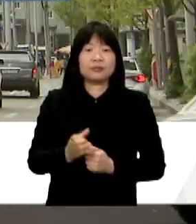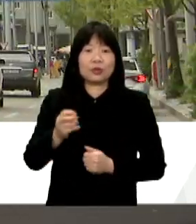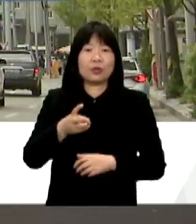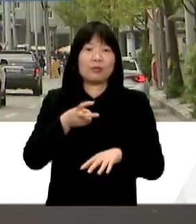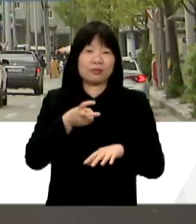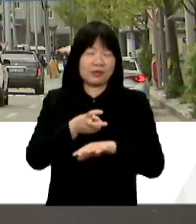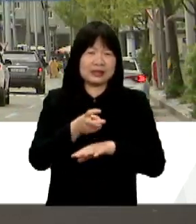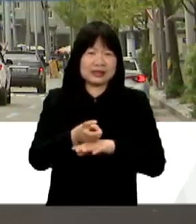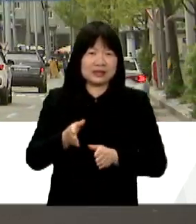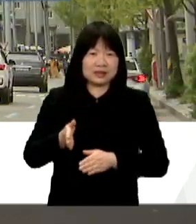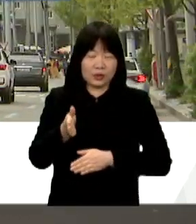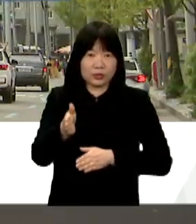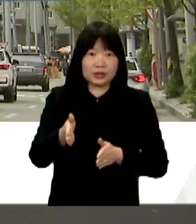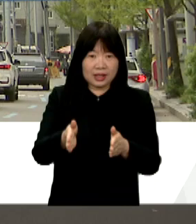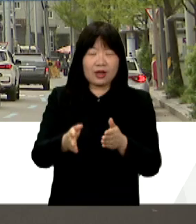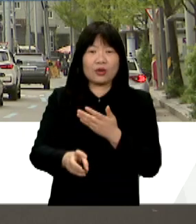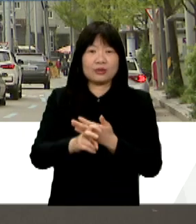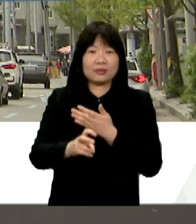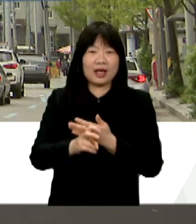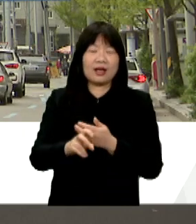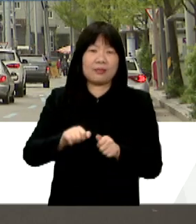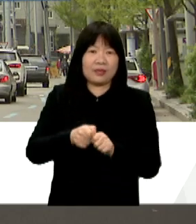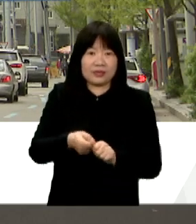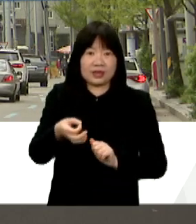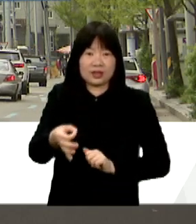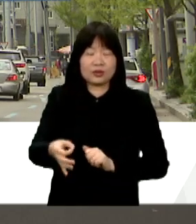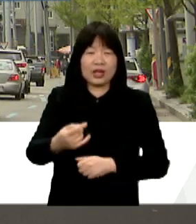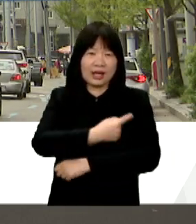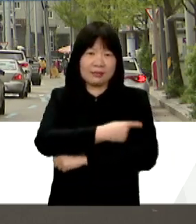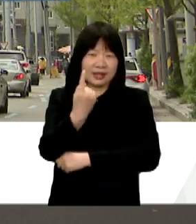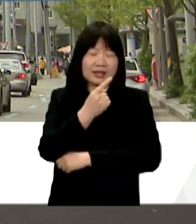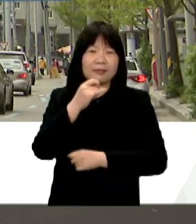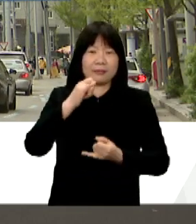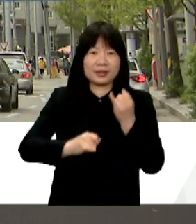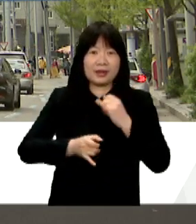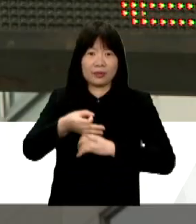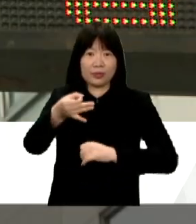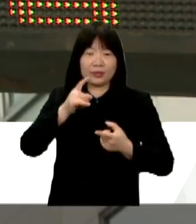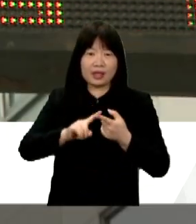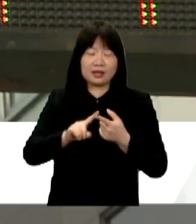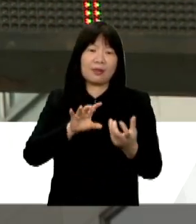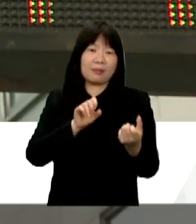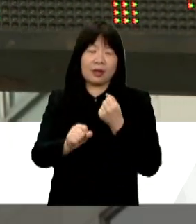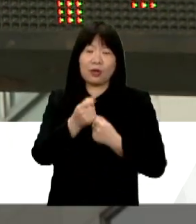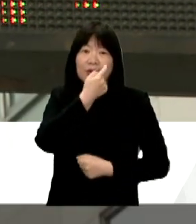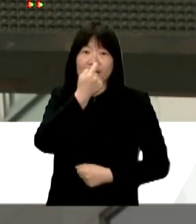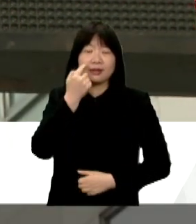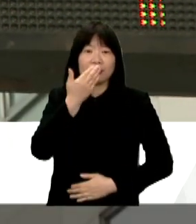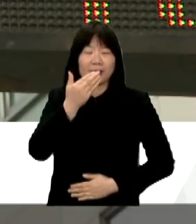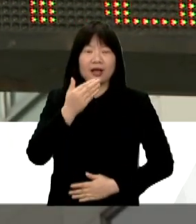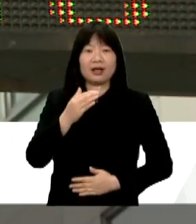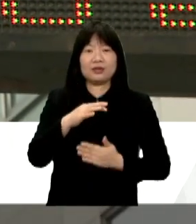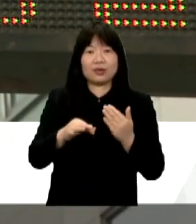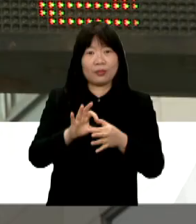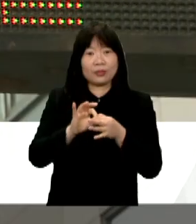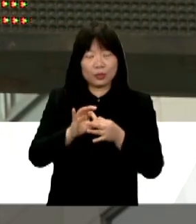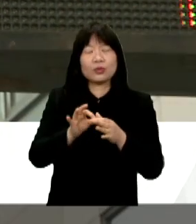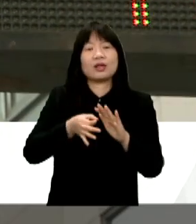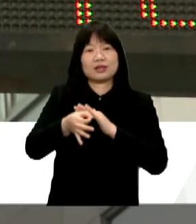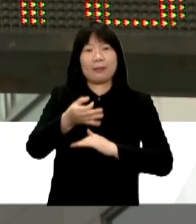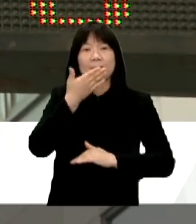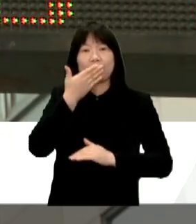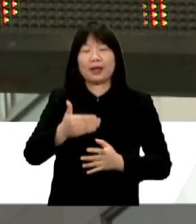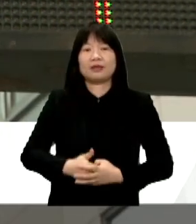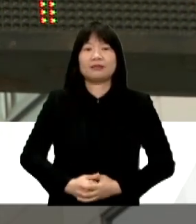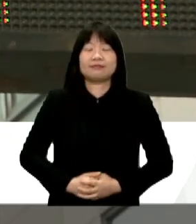아니라 버스 전용 차선 위반, 교통 범칙금 및 과태료, 하이패스 미납 요금 등의 여부를 바로 확인할 수 있고 시스템을